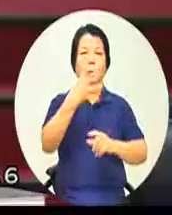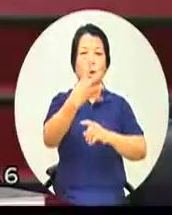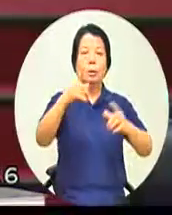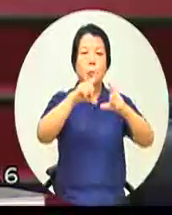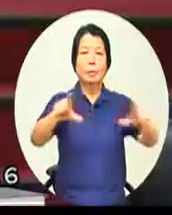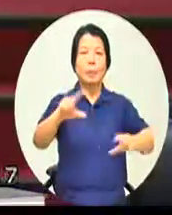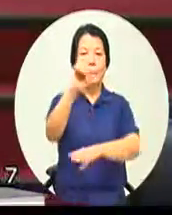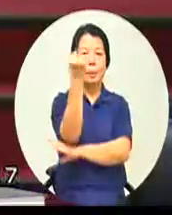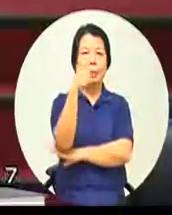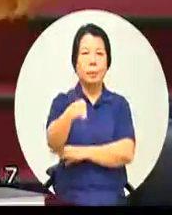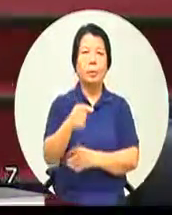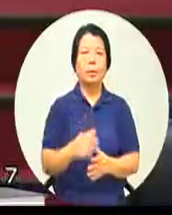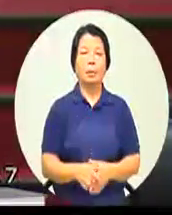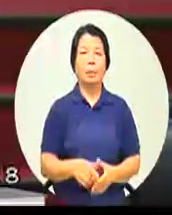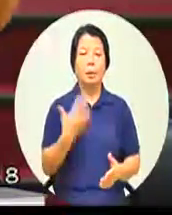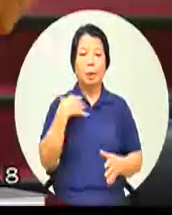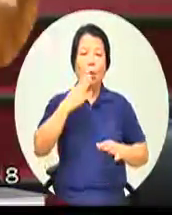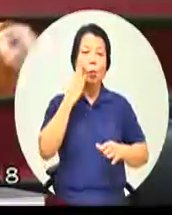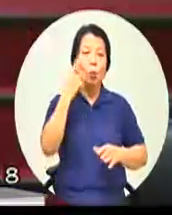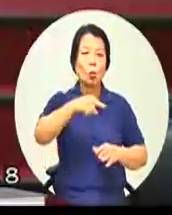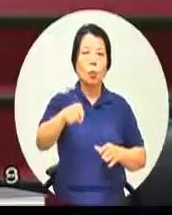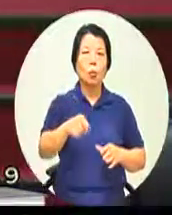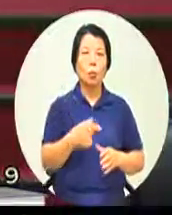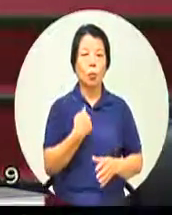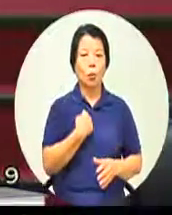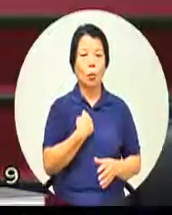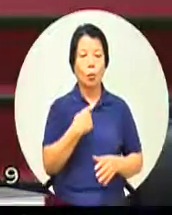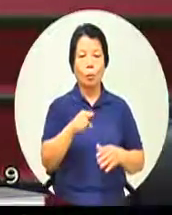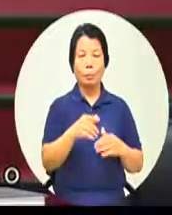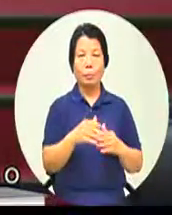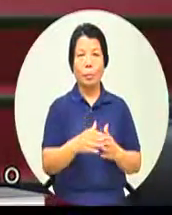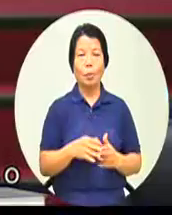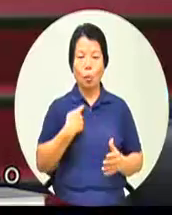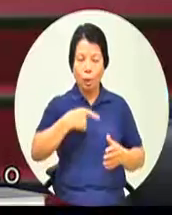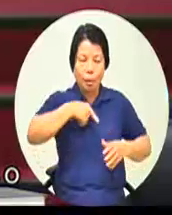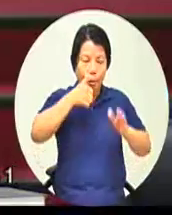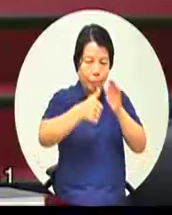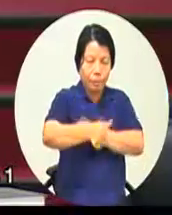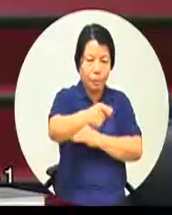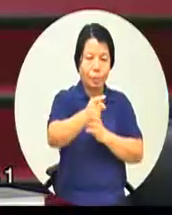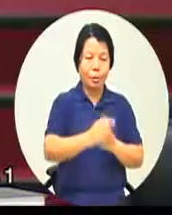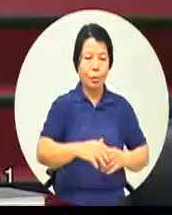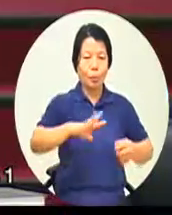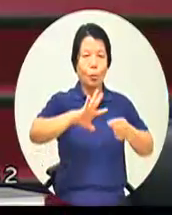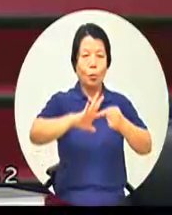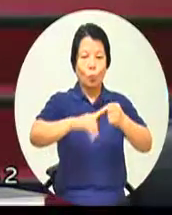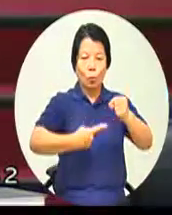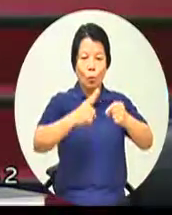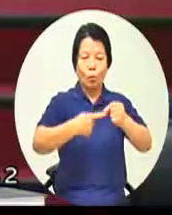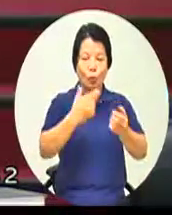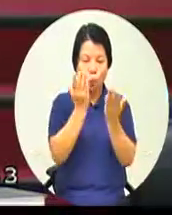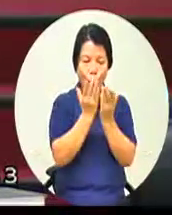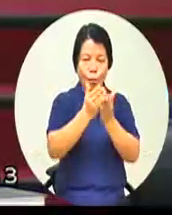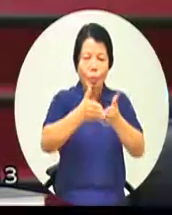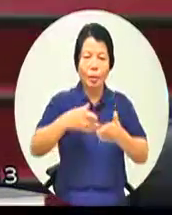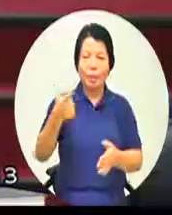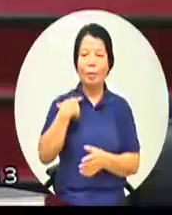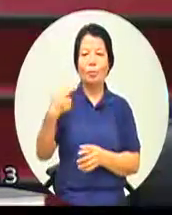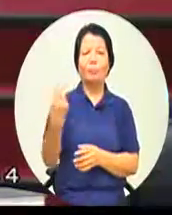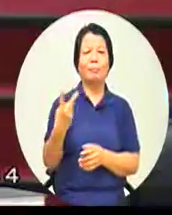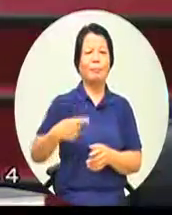正也无，你得爱喊我来七天国中读迄一年，我拄啊要读补习一年尔呢，读国中一年，你喊我做伙来